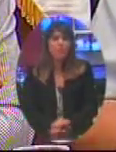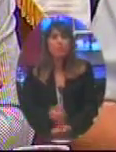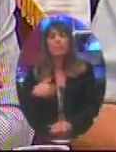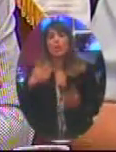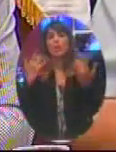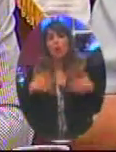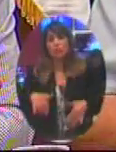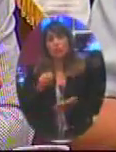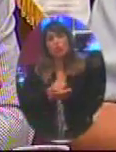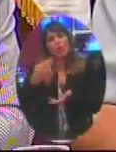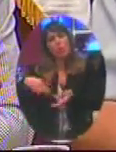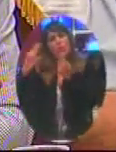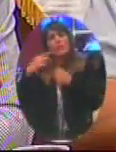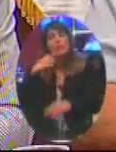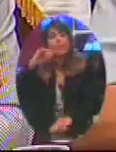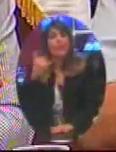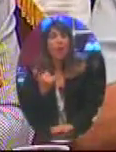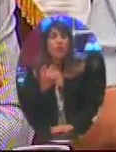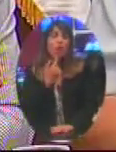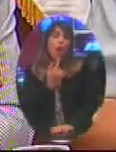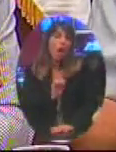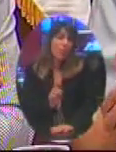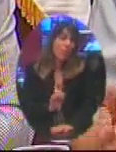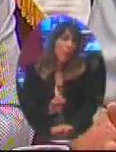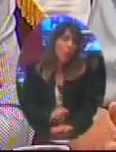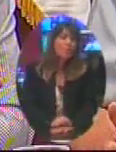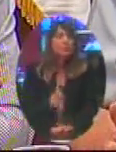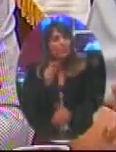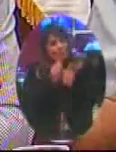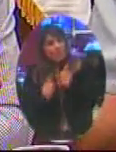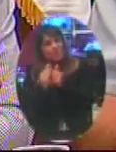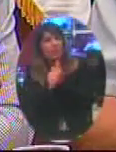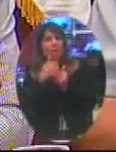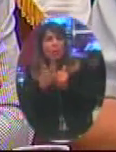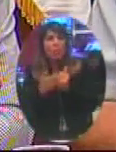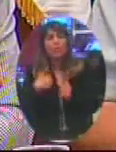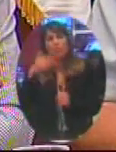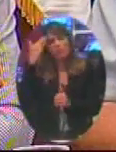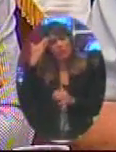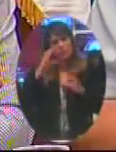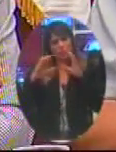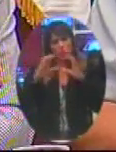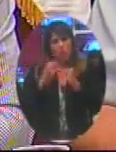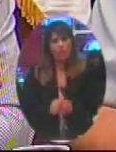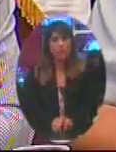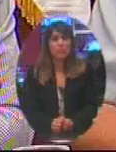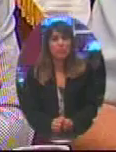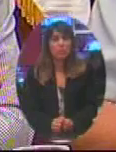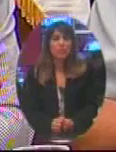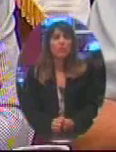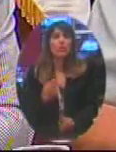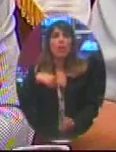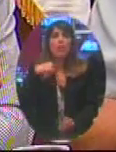ואמרו שנכון, זה לא נאמר, זה נאמר מפי. אנחנו מכירים מה זה תקשורת. אנחנו אמרנו בצורה ברורה מאוד.